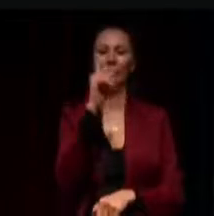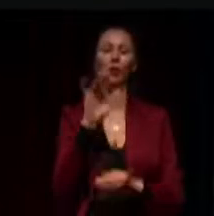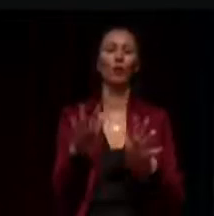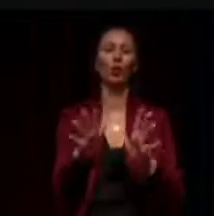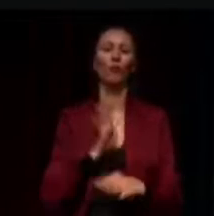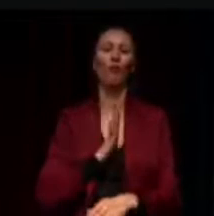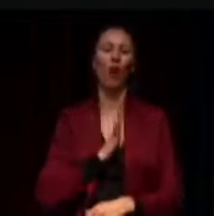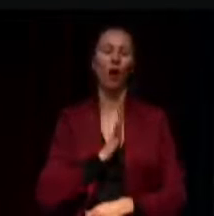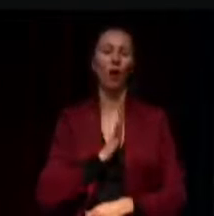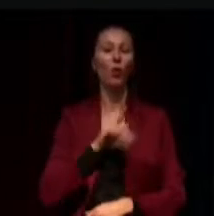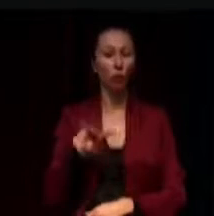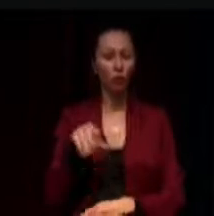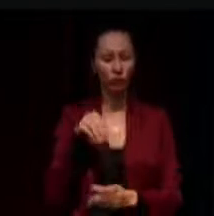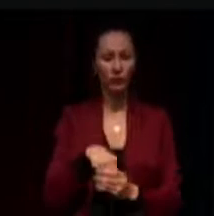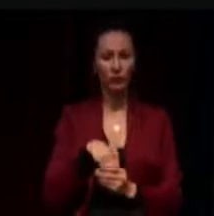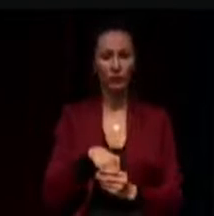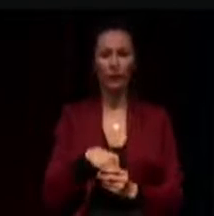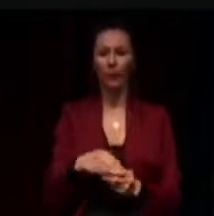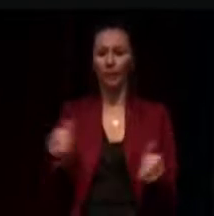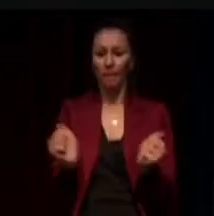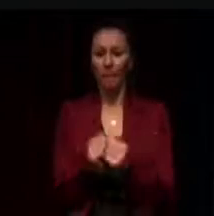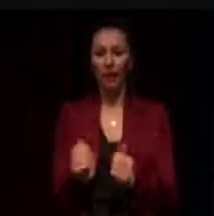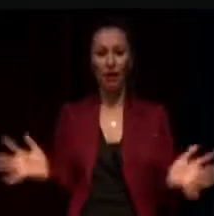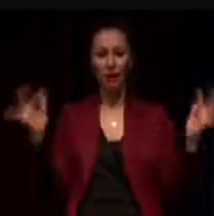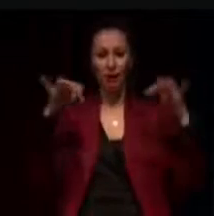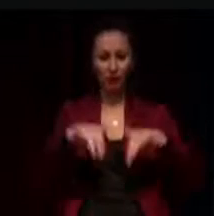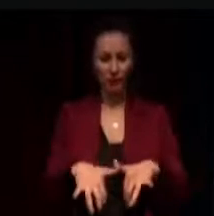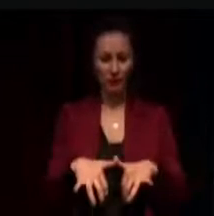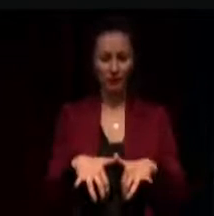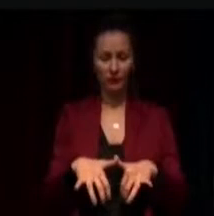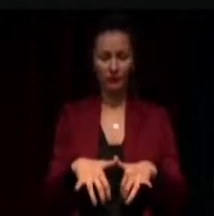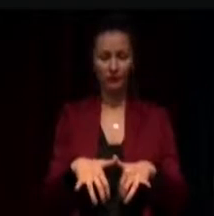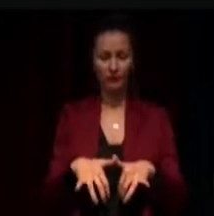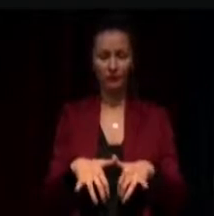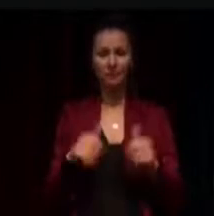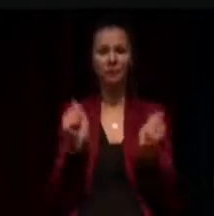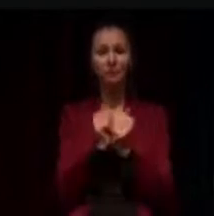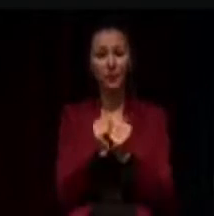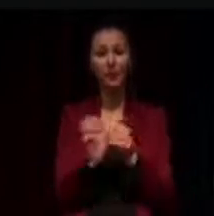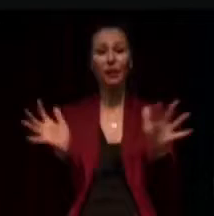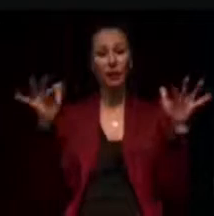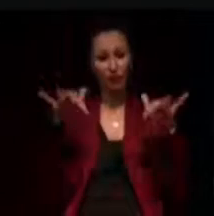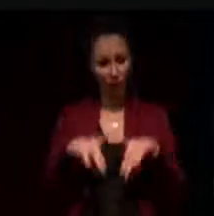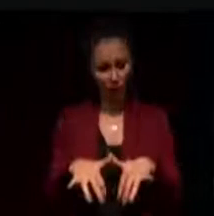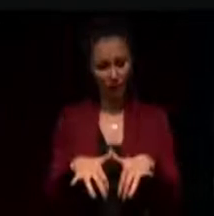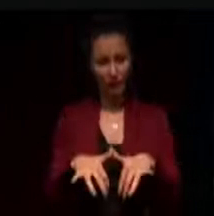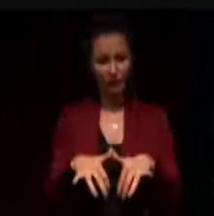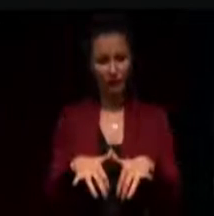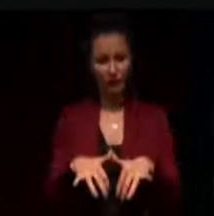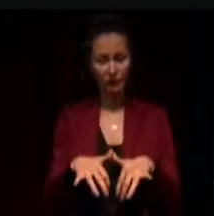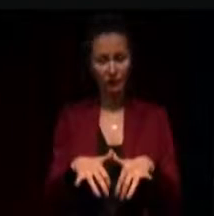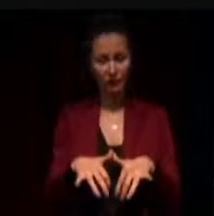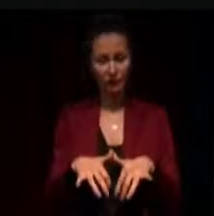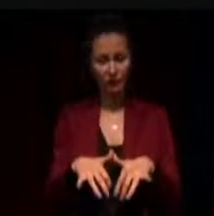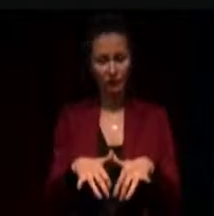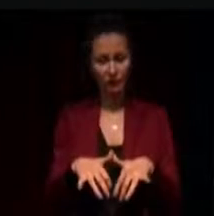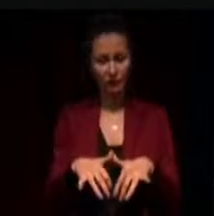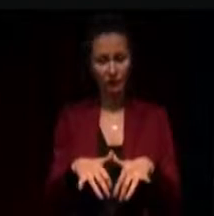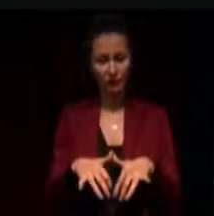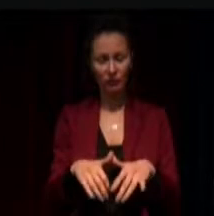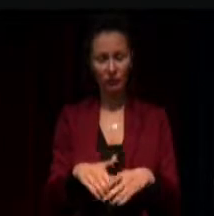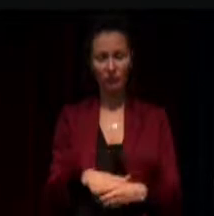var. Onun için bir araya gelmeliyiz. Bir araya gelmeliyiz. Bir araya